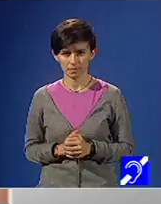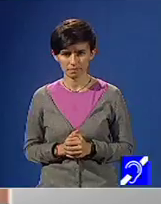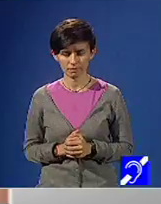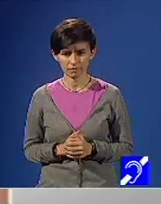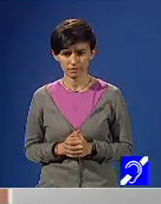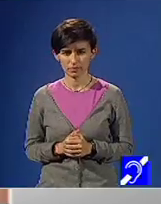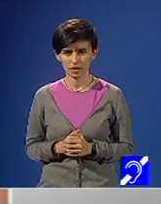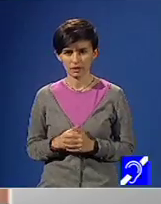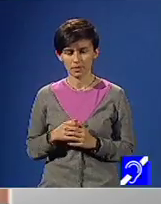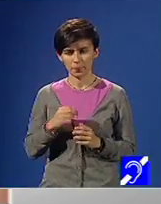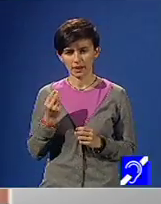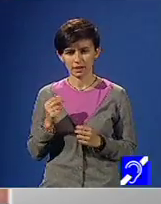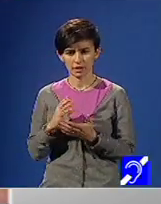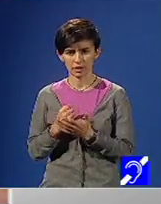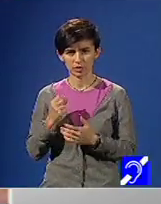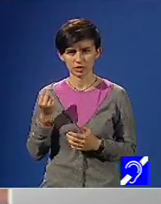autonomie